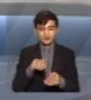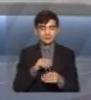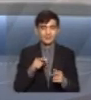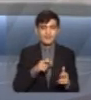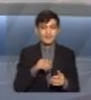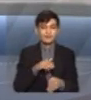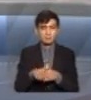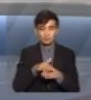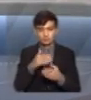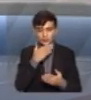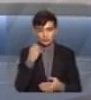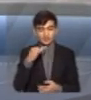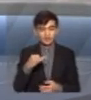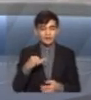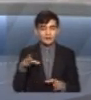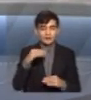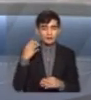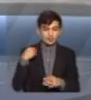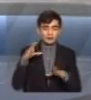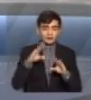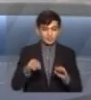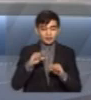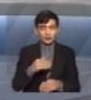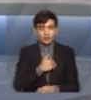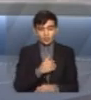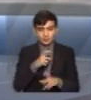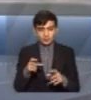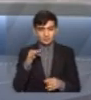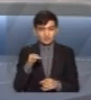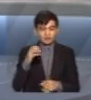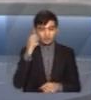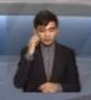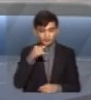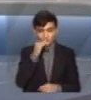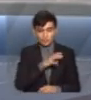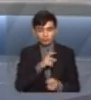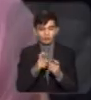жаулықтыны тынышталдыру үшін шыққан шенділер сөздерін тыңдата алмай дал болды.